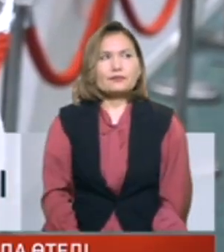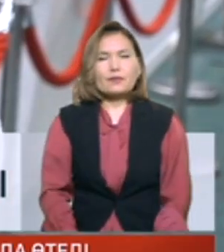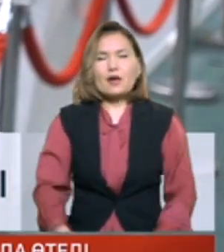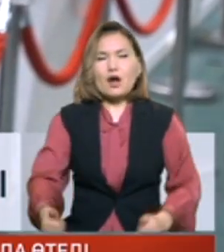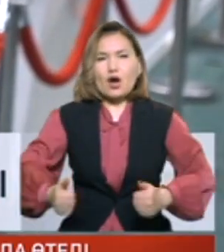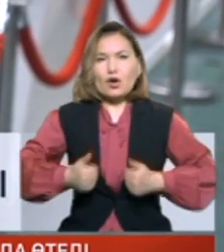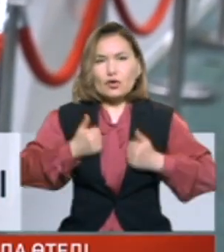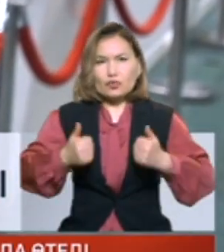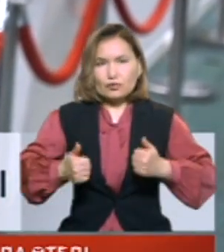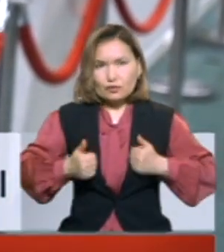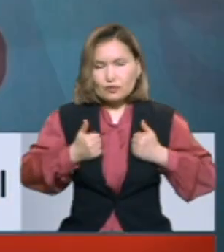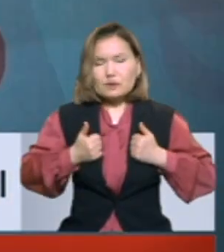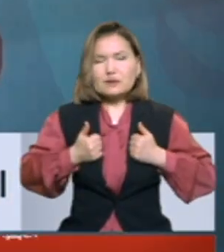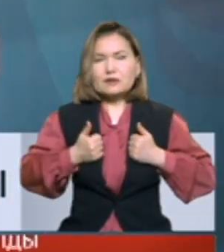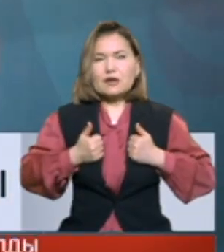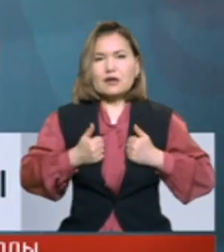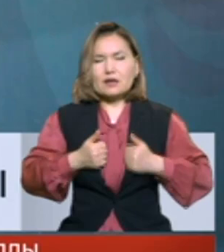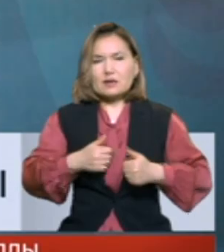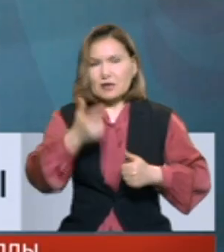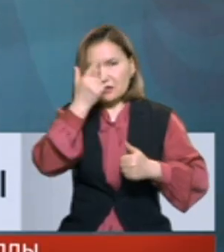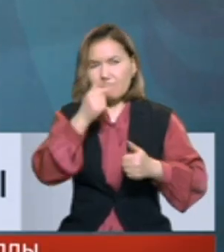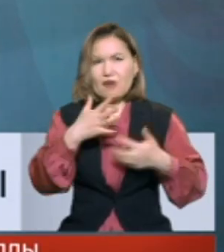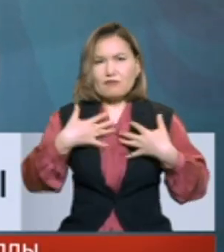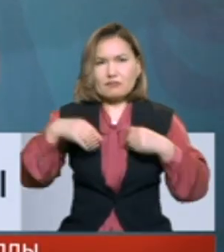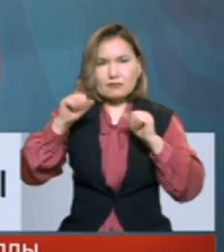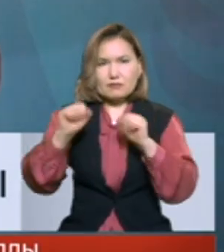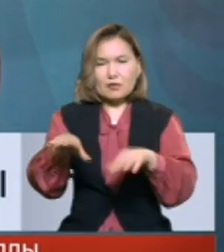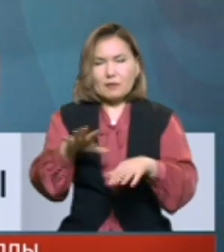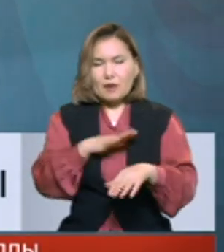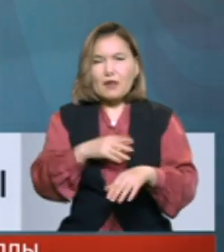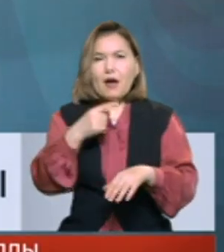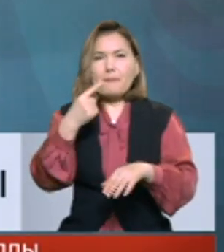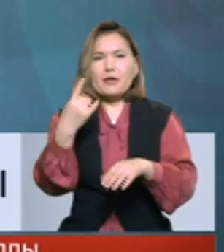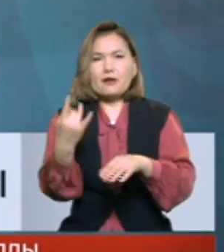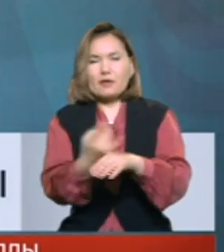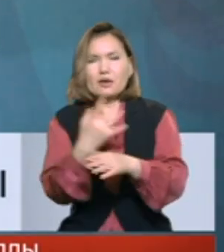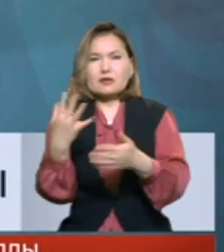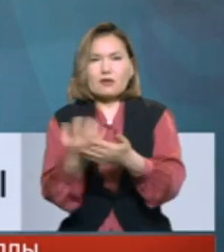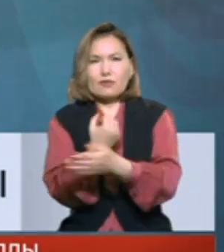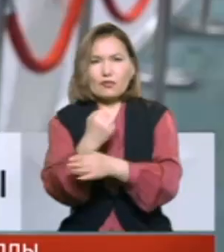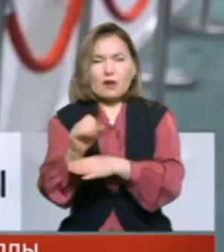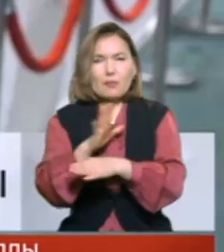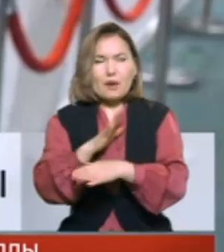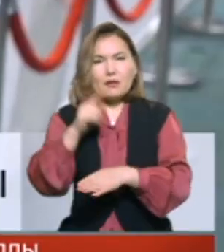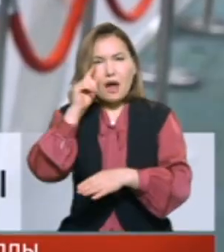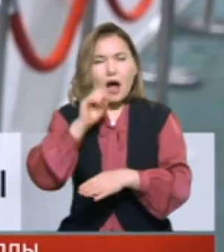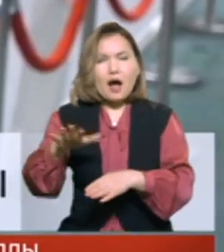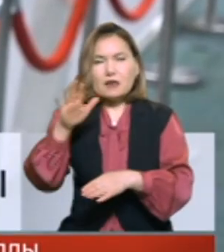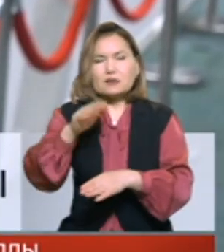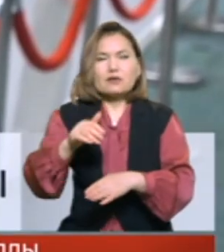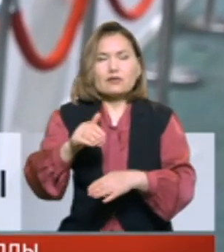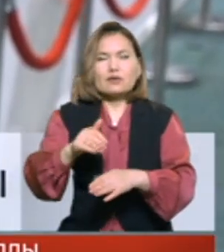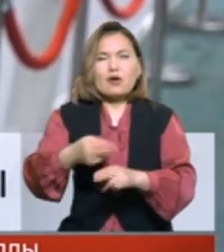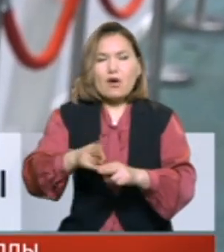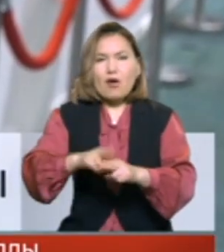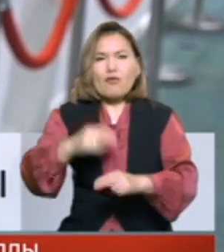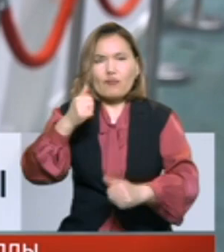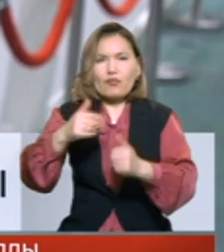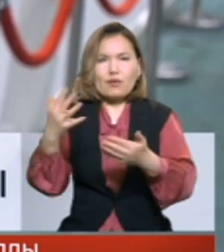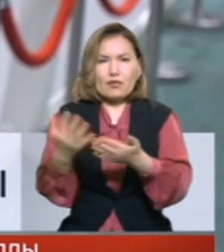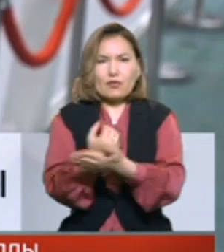Бүкіл күшімді салдым деп айталам. Бұл мен бірінші жарысын болып тұр Азия чемпионаты. Кішкене жарақатын бар еді, соған